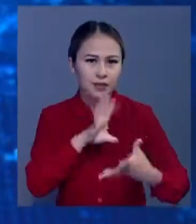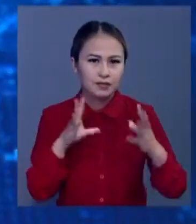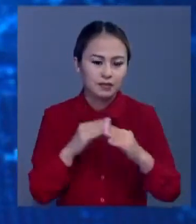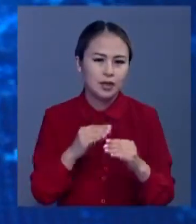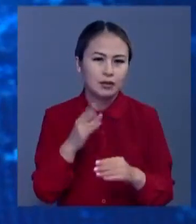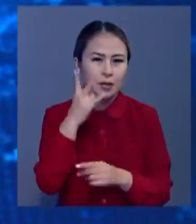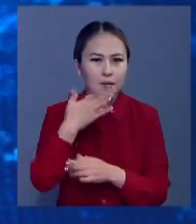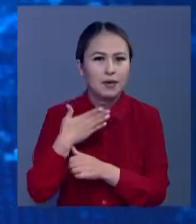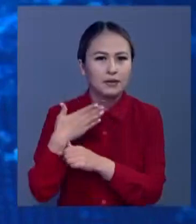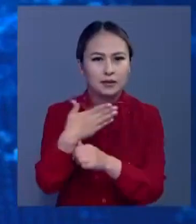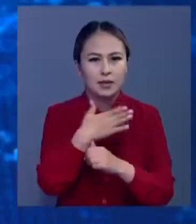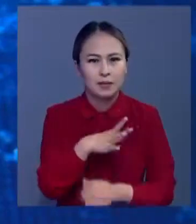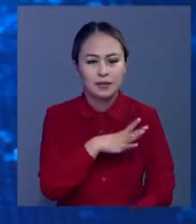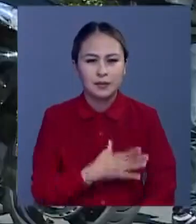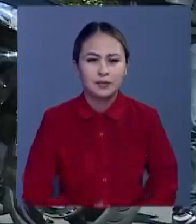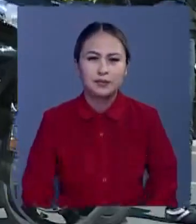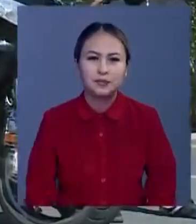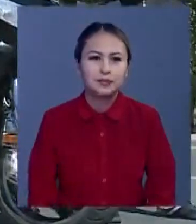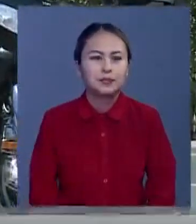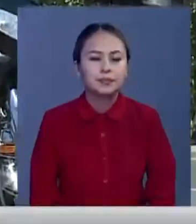қала көшелермен жүріп өтті.